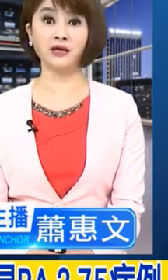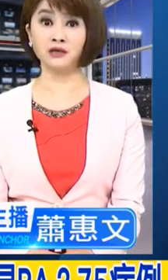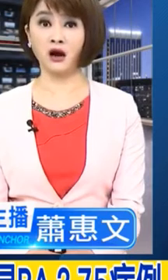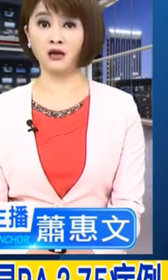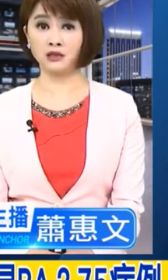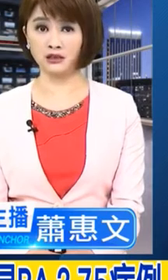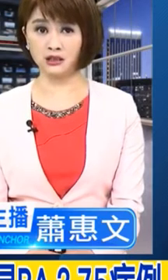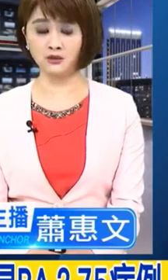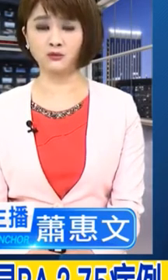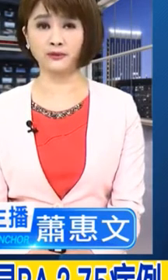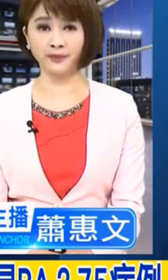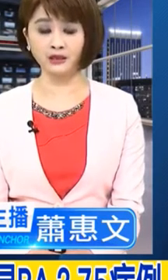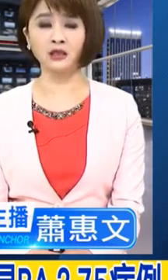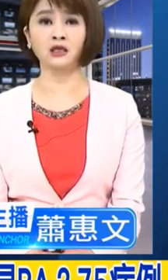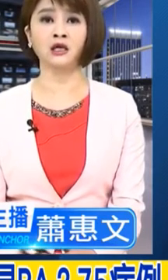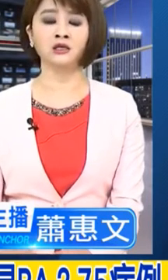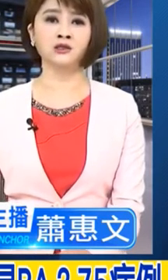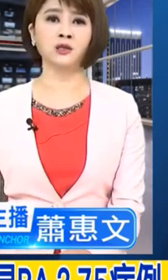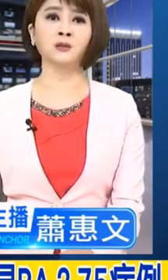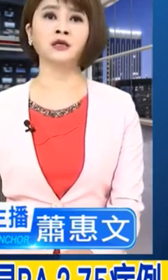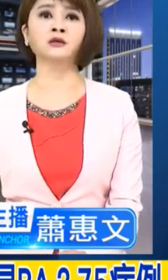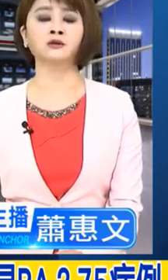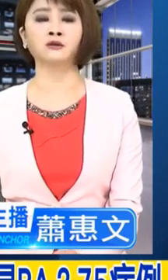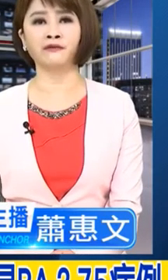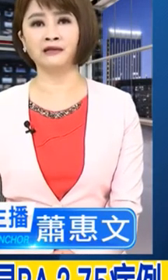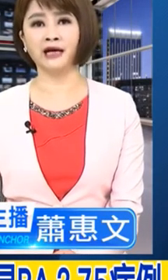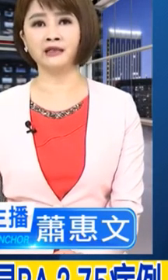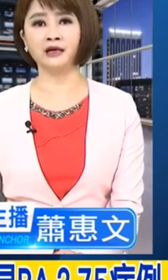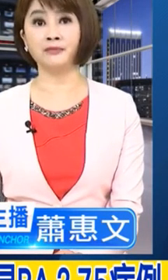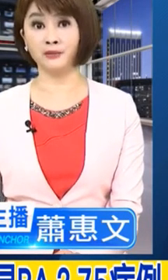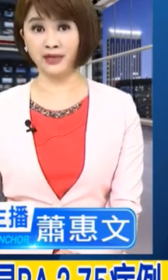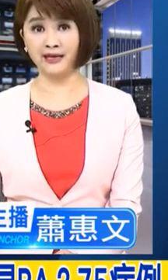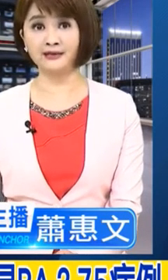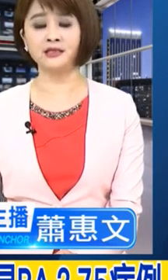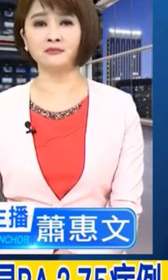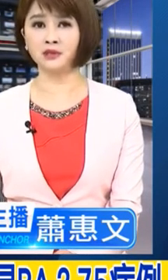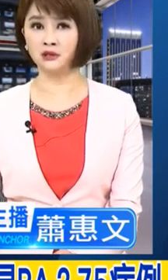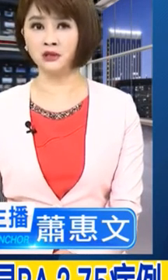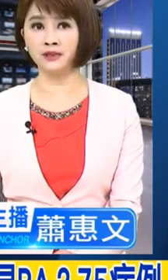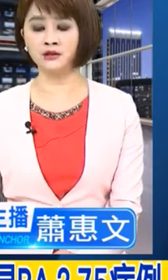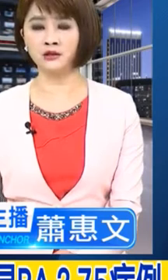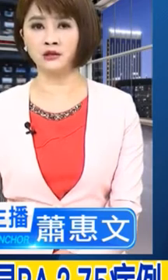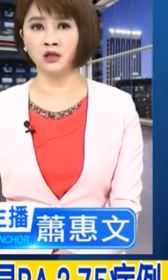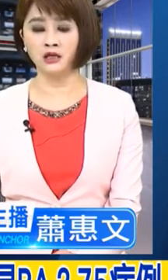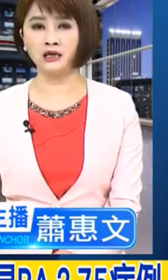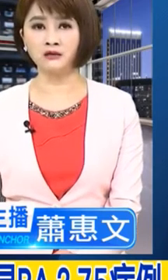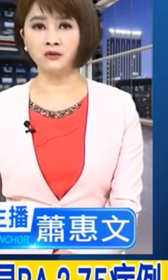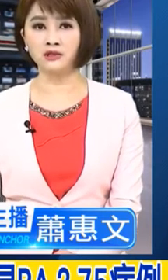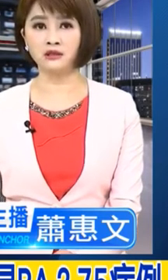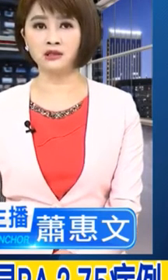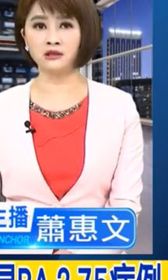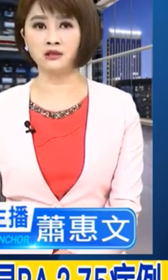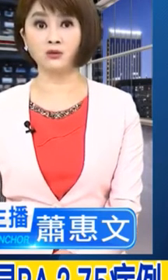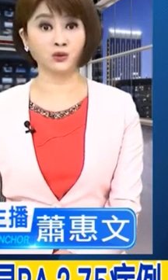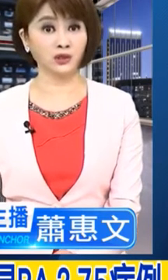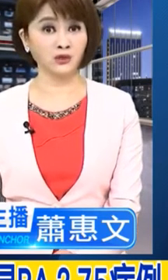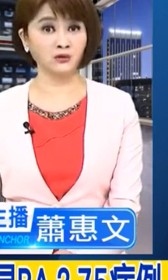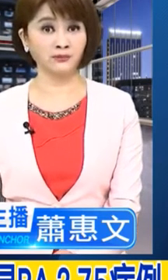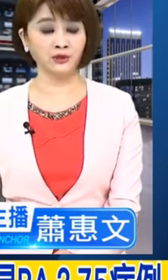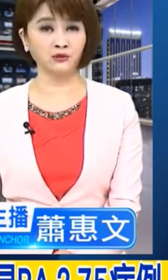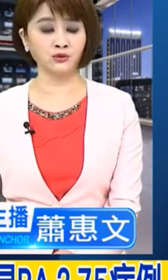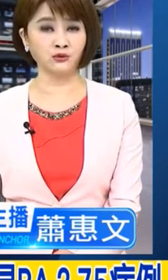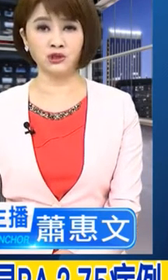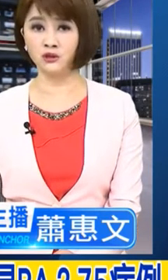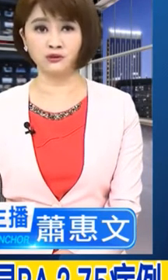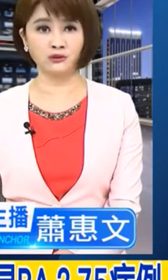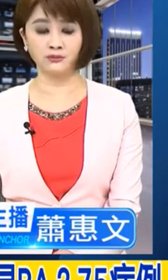例的 BA.2.75 的病例，是从印度返台的北部男子。比较特别的是，他跟同行的亲友所验出的